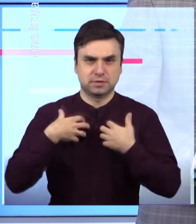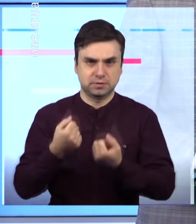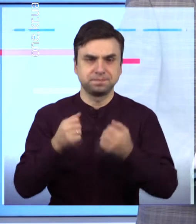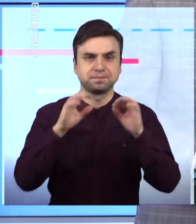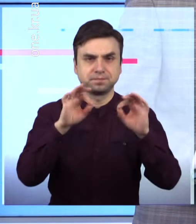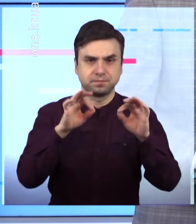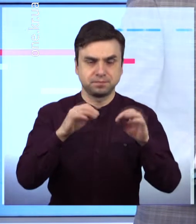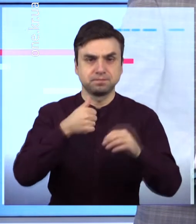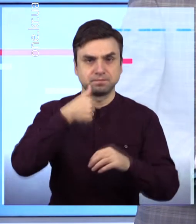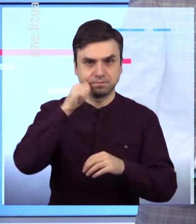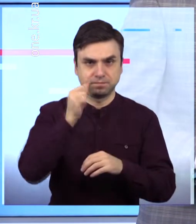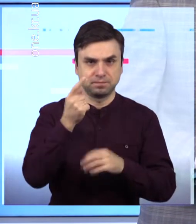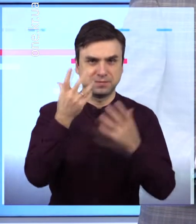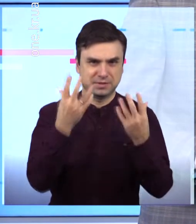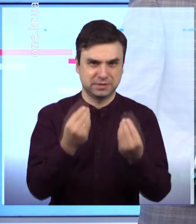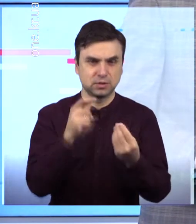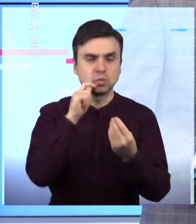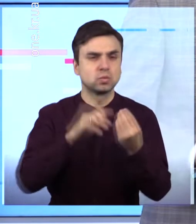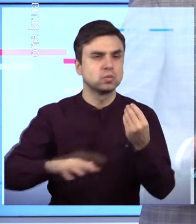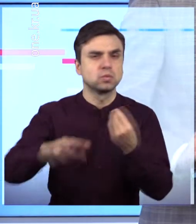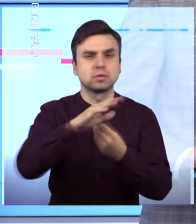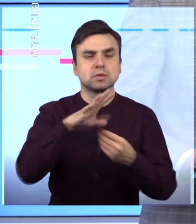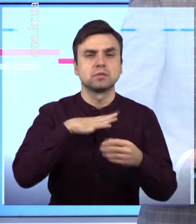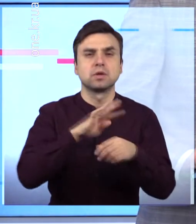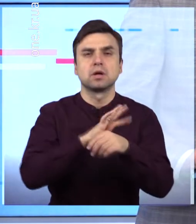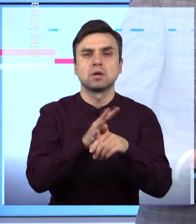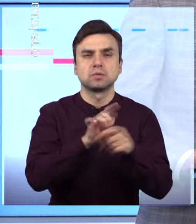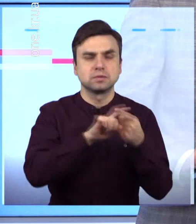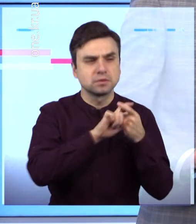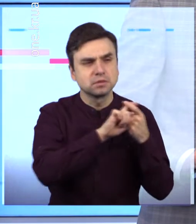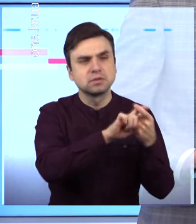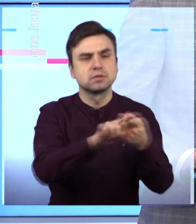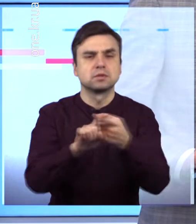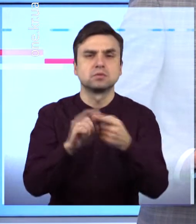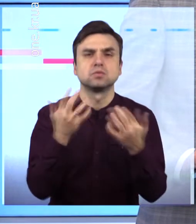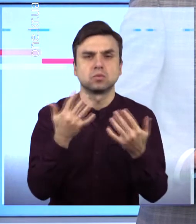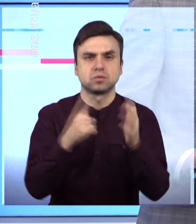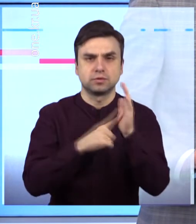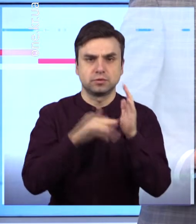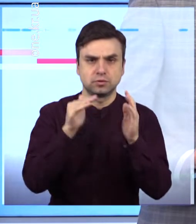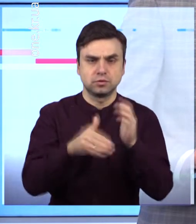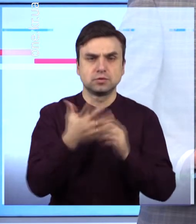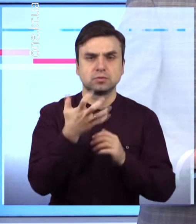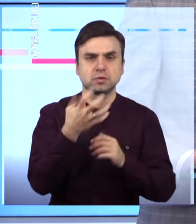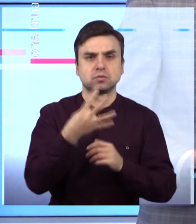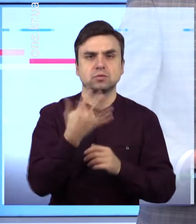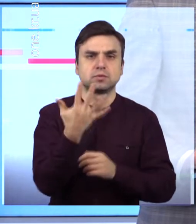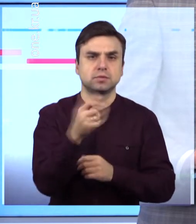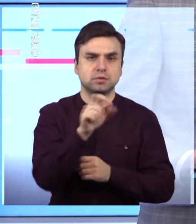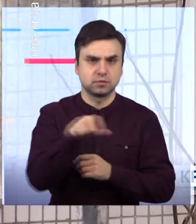24 години в Україні на COVID-19 інфікували ще 6 545 громадян З них